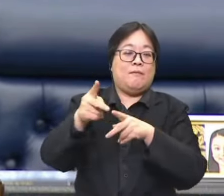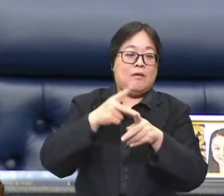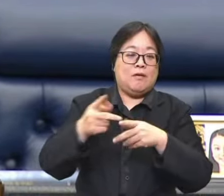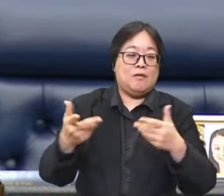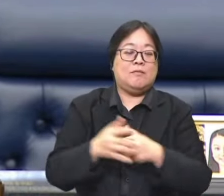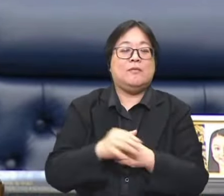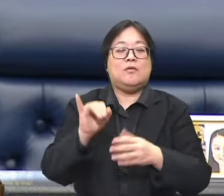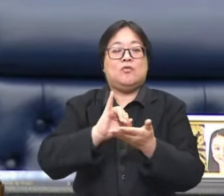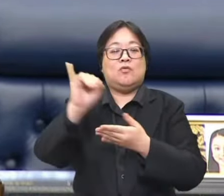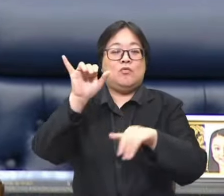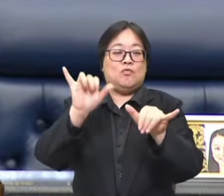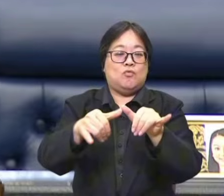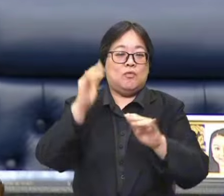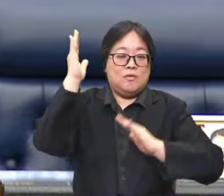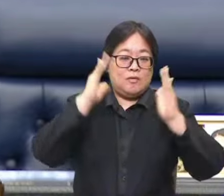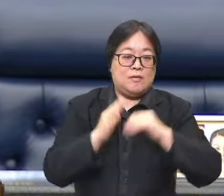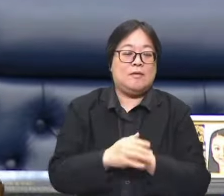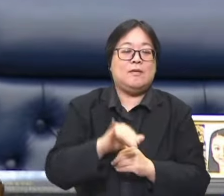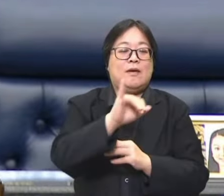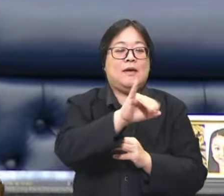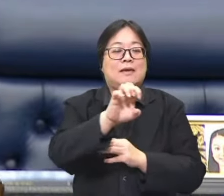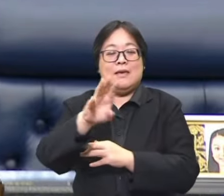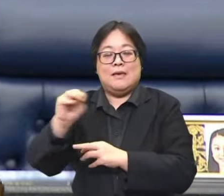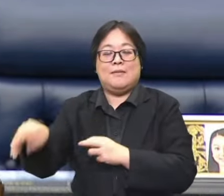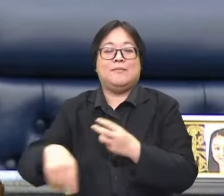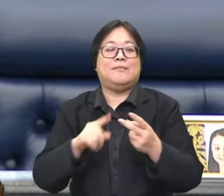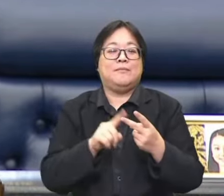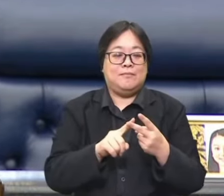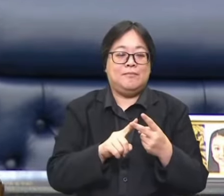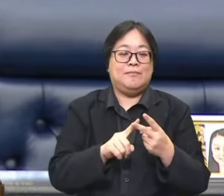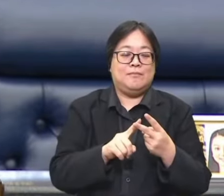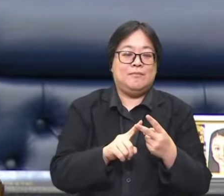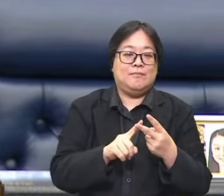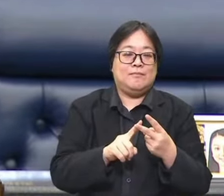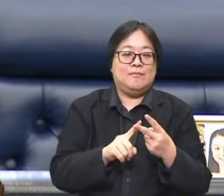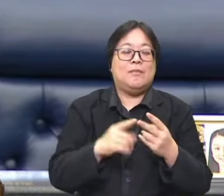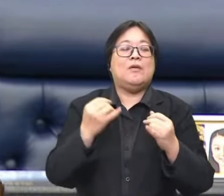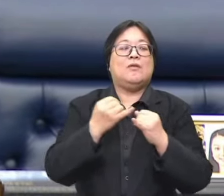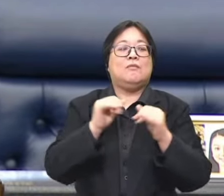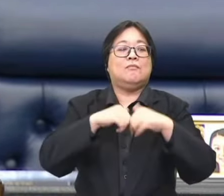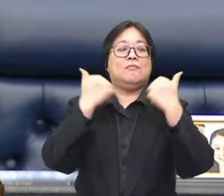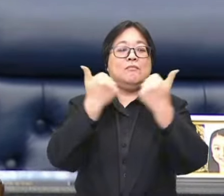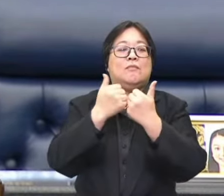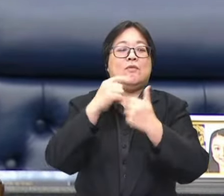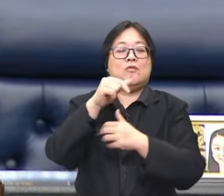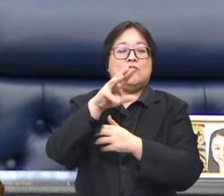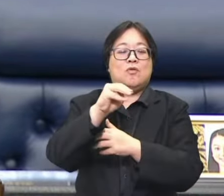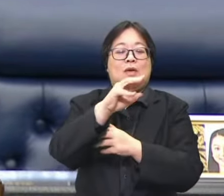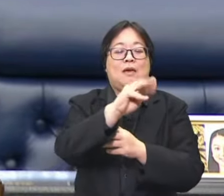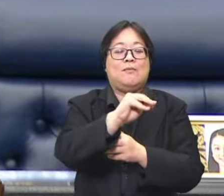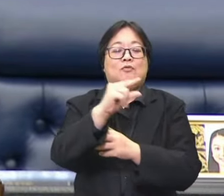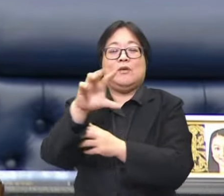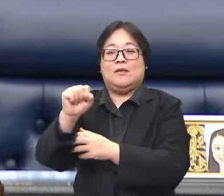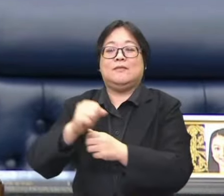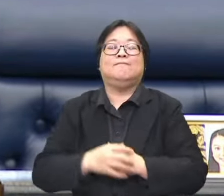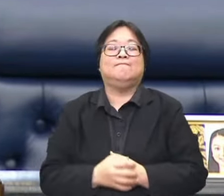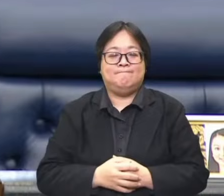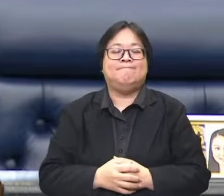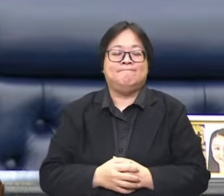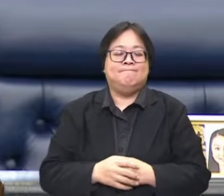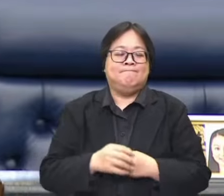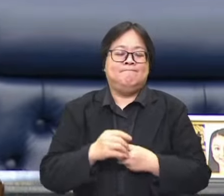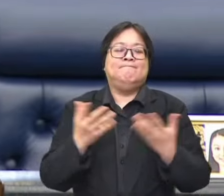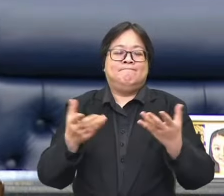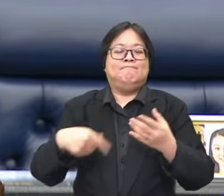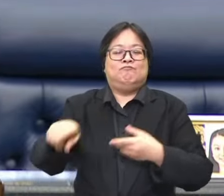seperti Institut Jurutera Malaysia IEM dan juga Pertubuhan Geoteknikal Malaysia MGS. Jadi beberapa